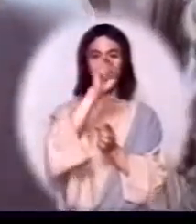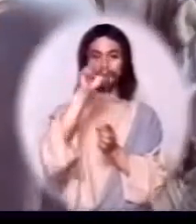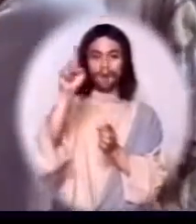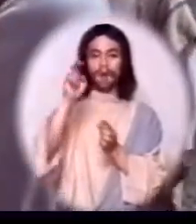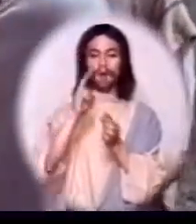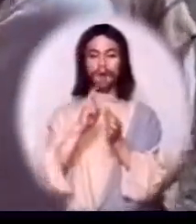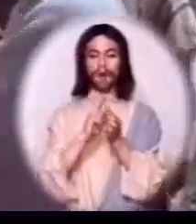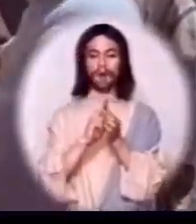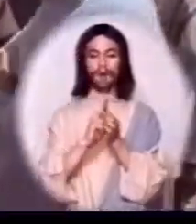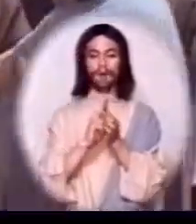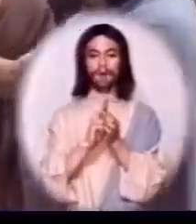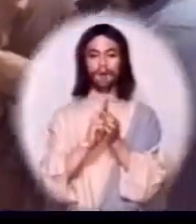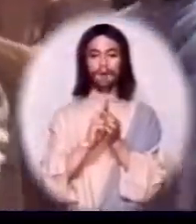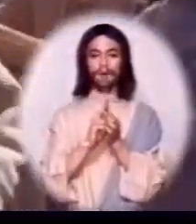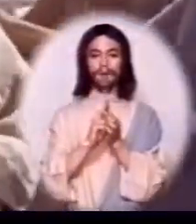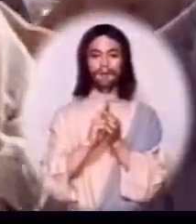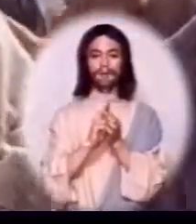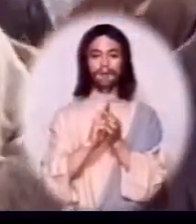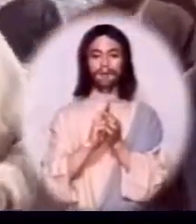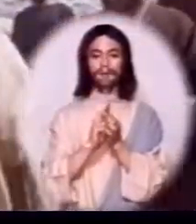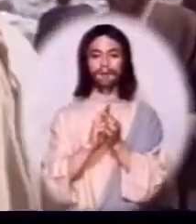도마와